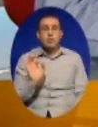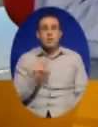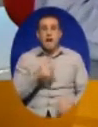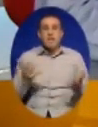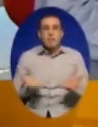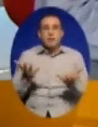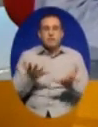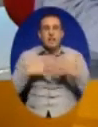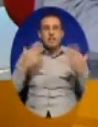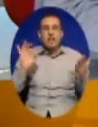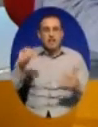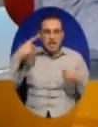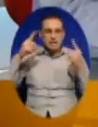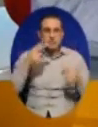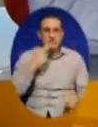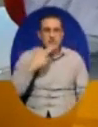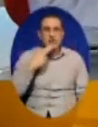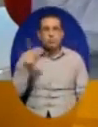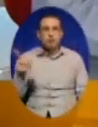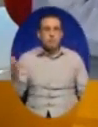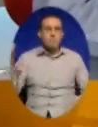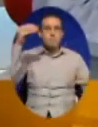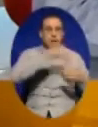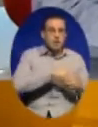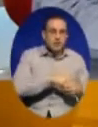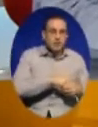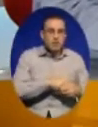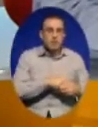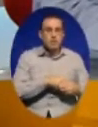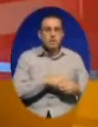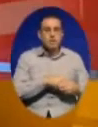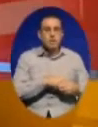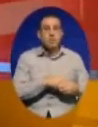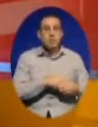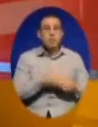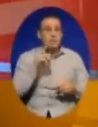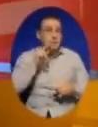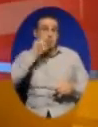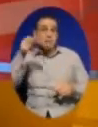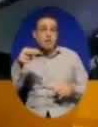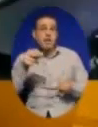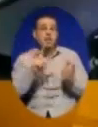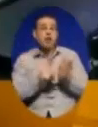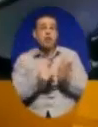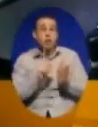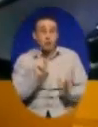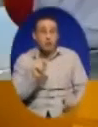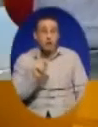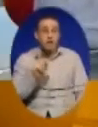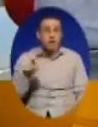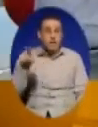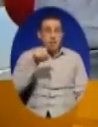ליזמים צעירים שבאמת מקבלים לידיים שלהם יכולת קבלת החלטות עצומה. אנשי טכנולוגיה, לאו דווקא יזמים, אנשי טכנולוגיה. הם